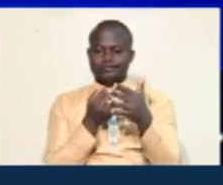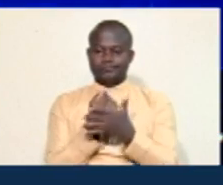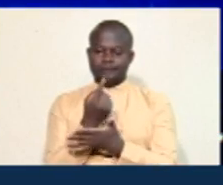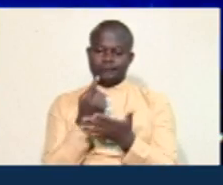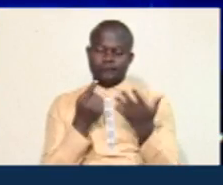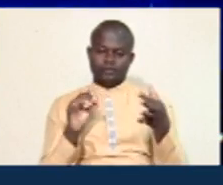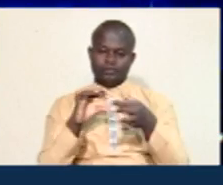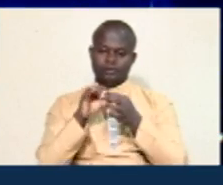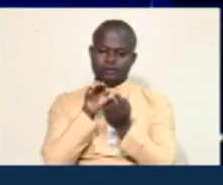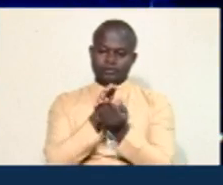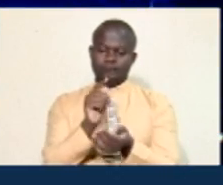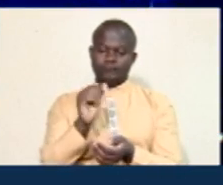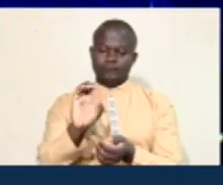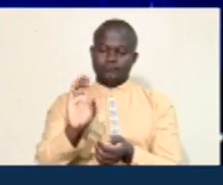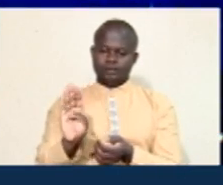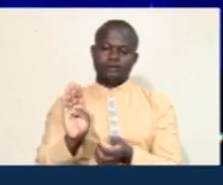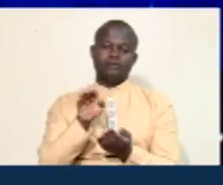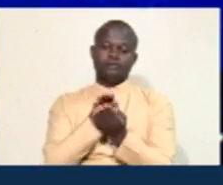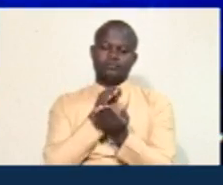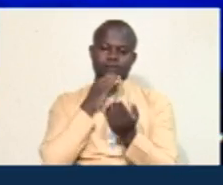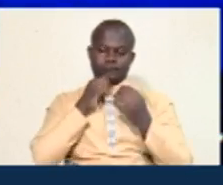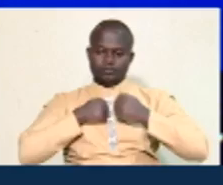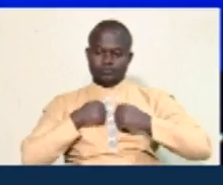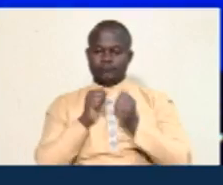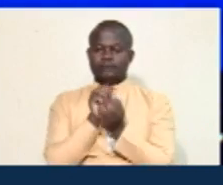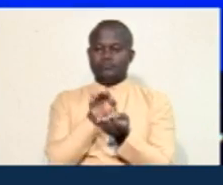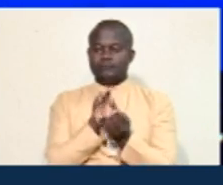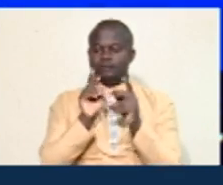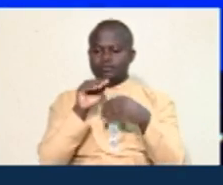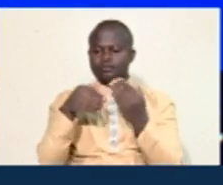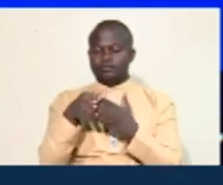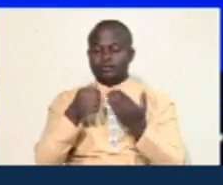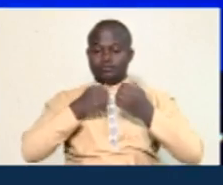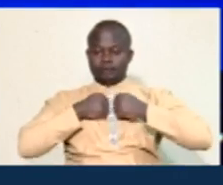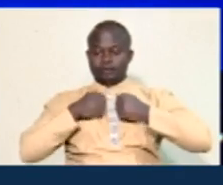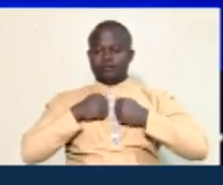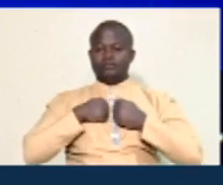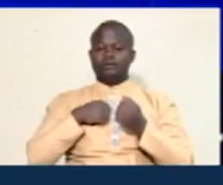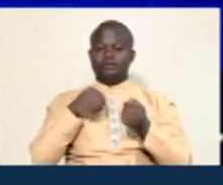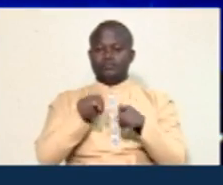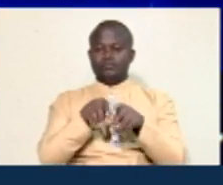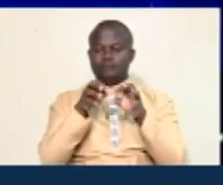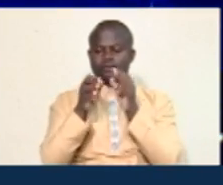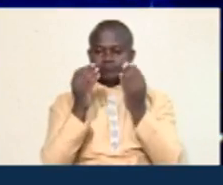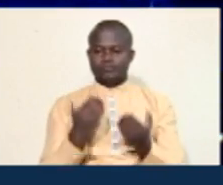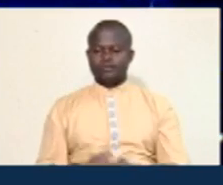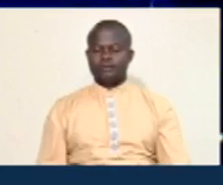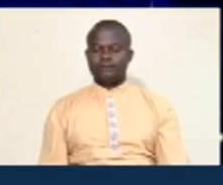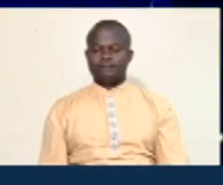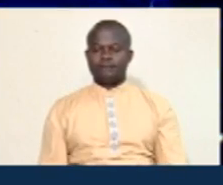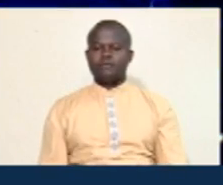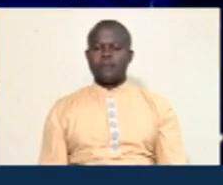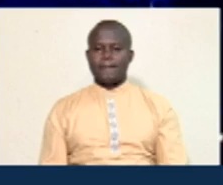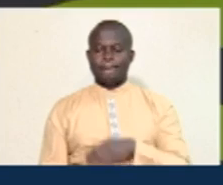no guhuza banki ya KCB Bank Rwanda na Banki Populaire di Rwanda, nkuko tubikurikira mu nkuru twateguriwe na Ruziga Emmanuel